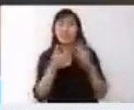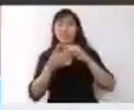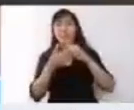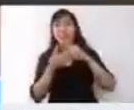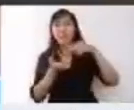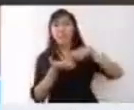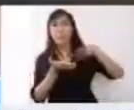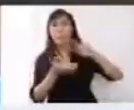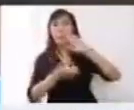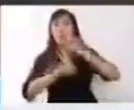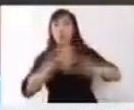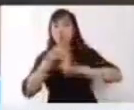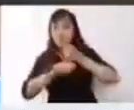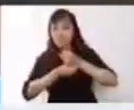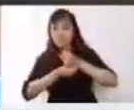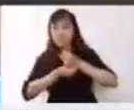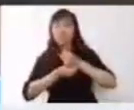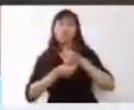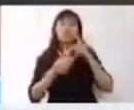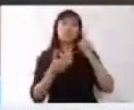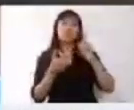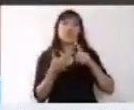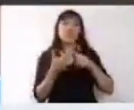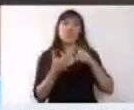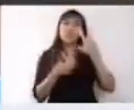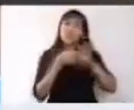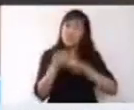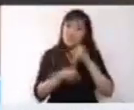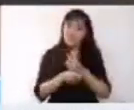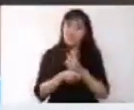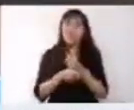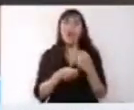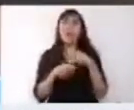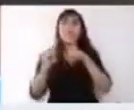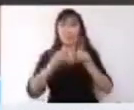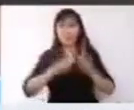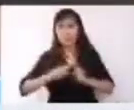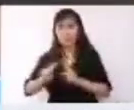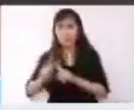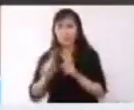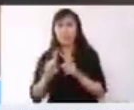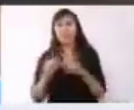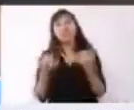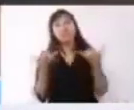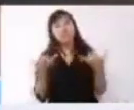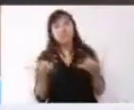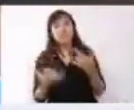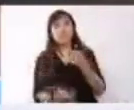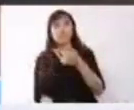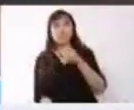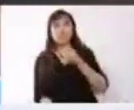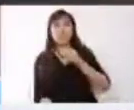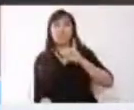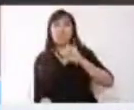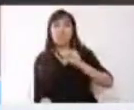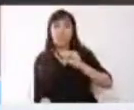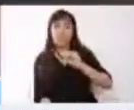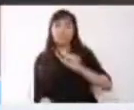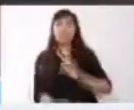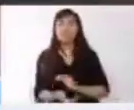interest, pinababa ko lahat siyan from siguro 7-8% na lang interest para lahat yung